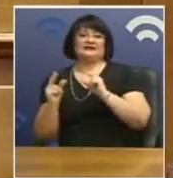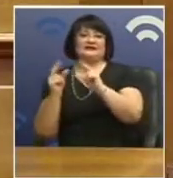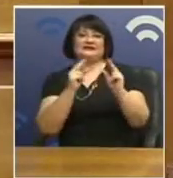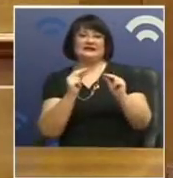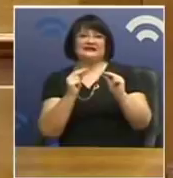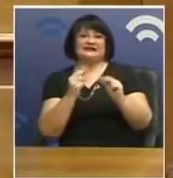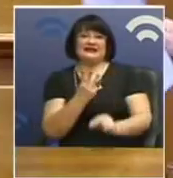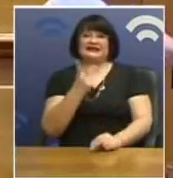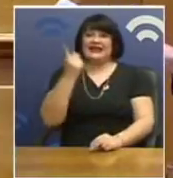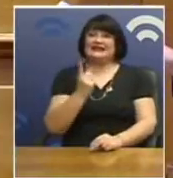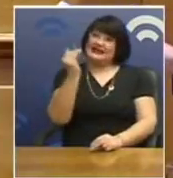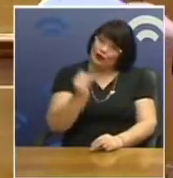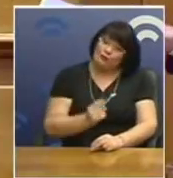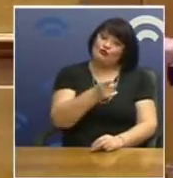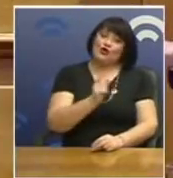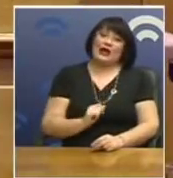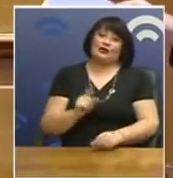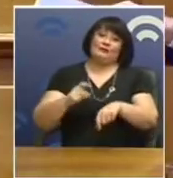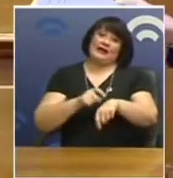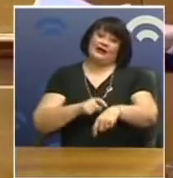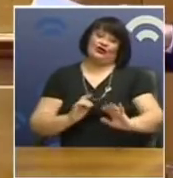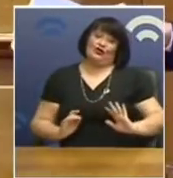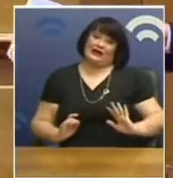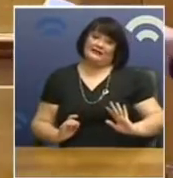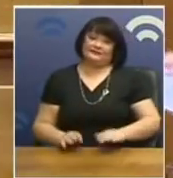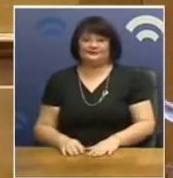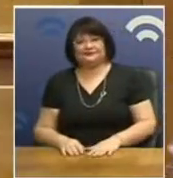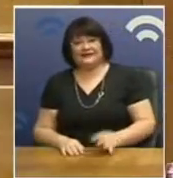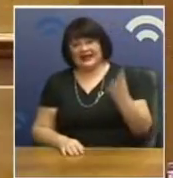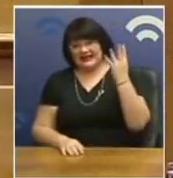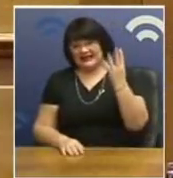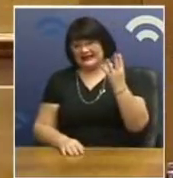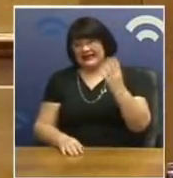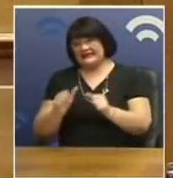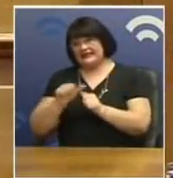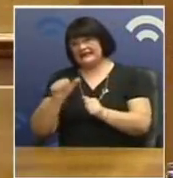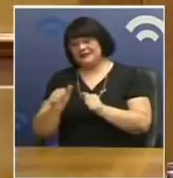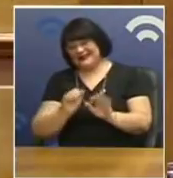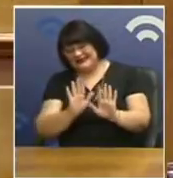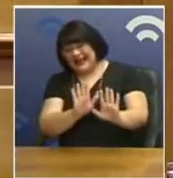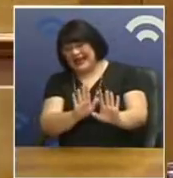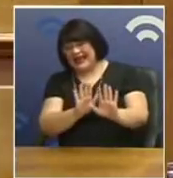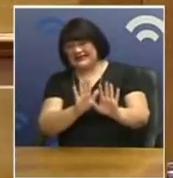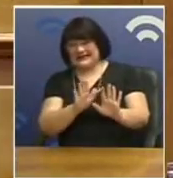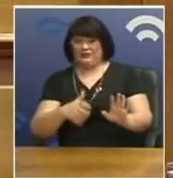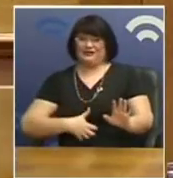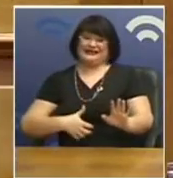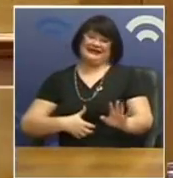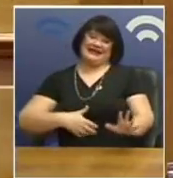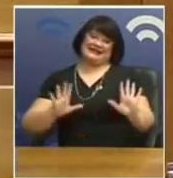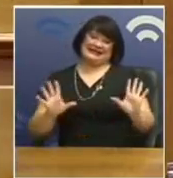από το 3% είστε εσείς, κύριε Μητσοτάκη, ήδη στους 4 μήνες που κυβερνάτε. Λοιπόν, αφήστε τα αυτά τα εφιολογήματα. Πάμε τώρα στην